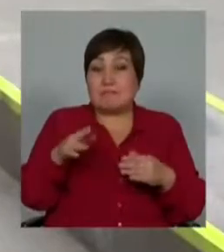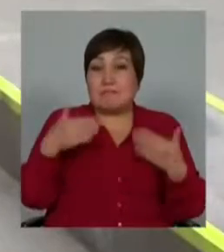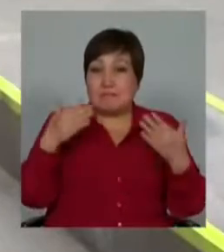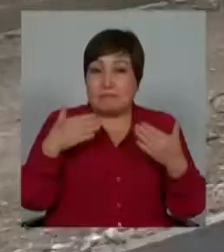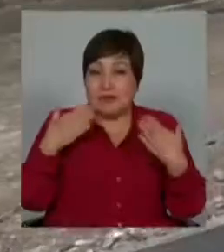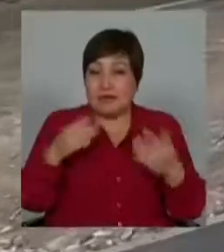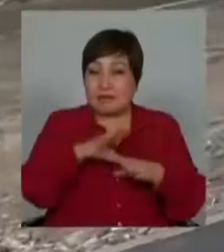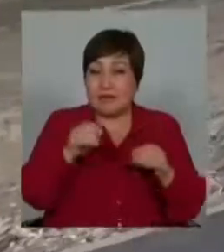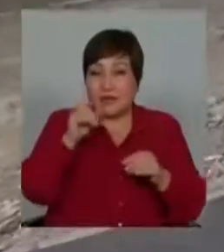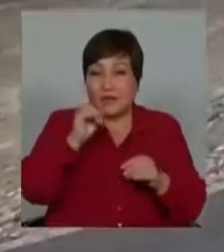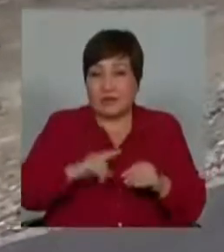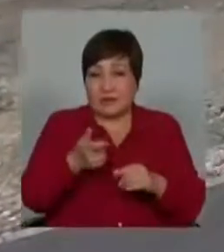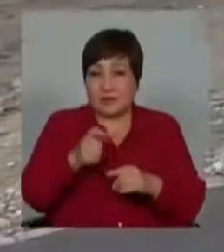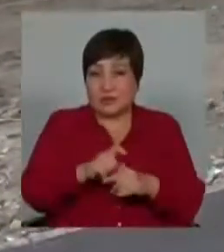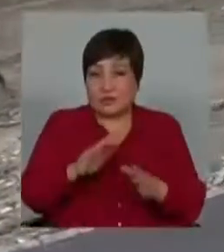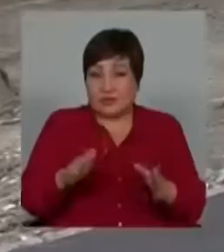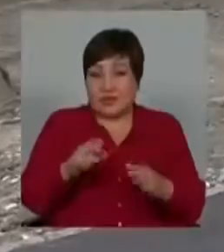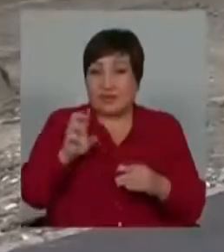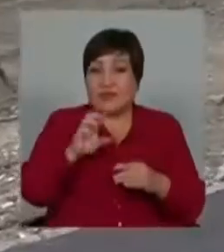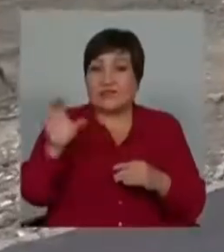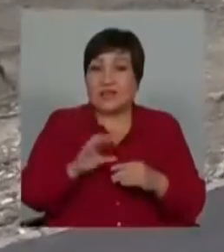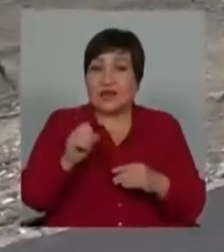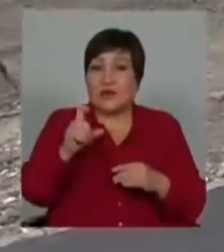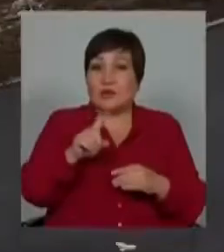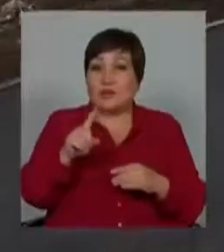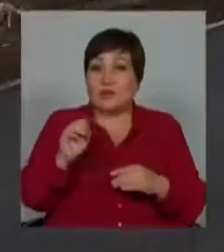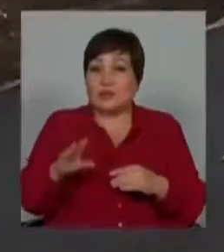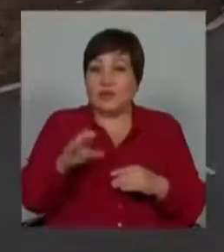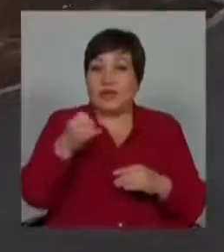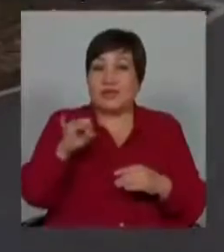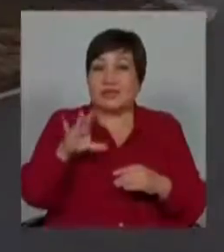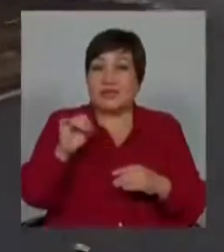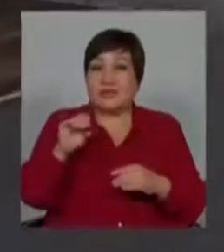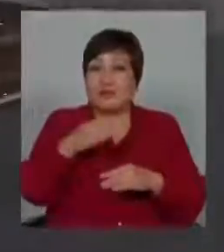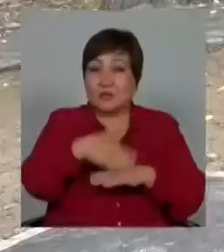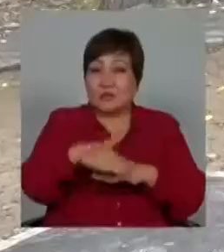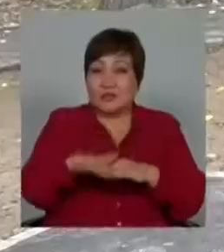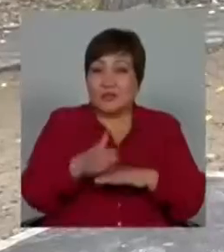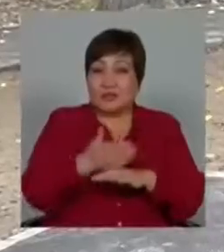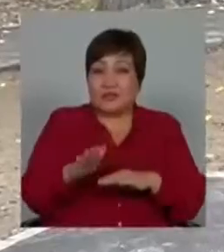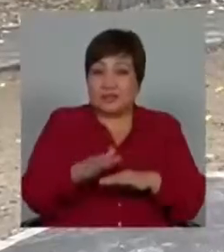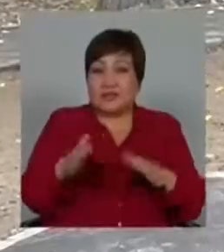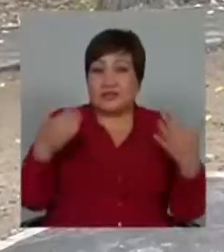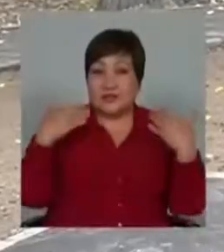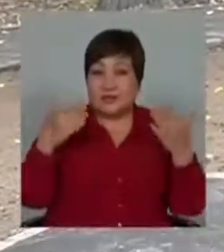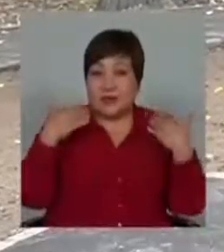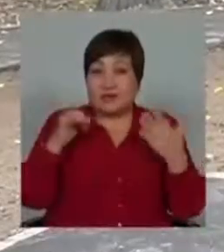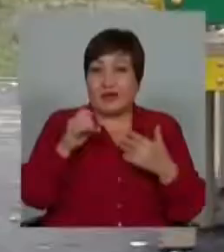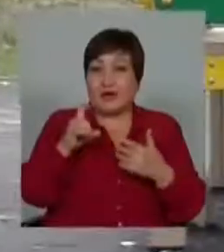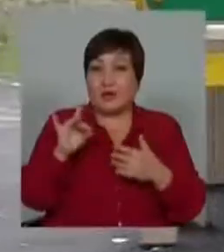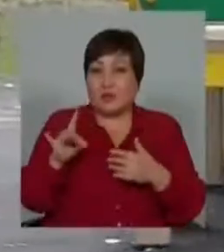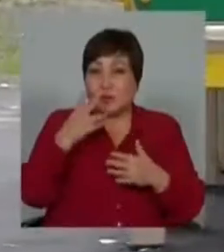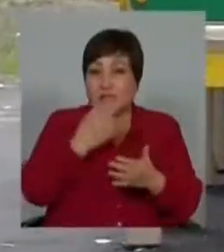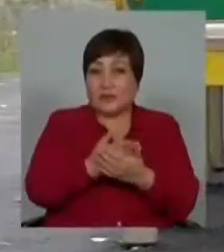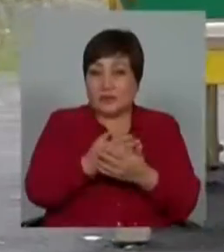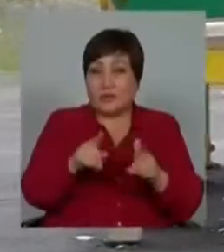орындар ыңғайлы. Бақытжан Сағынтаев Әуезов пен Әйтиев көшелерінің арасында орналасқан Аро саябағын көрді. Бюджетке қатысу жобасы